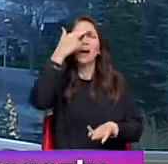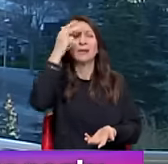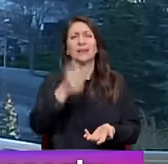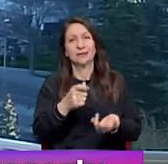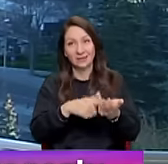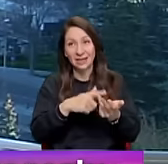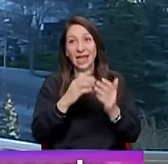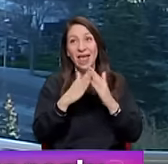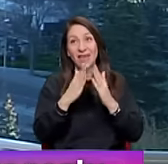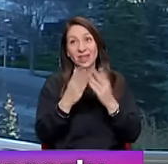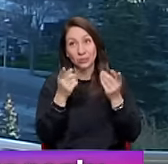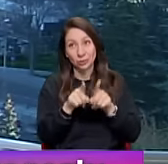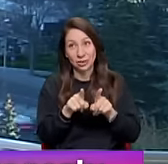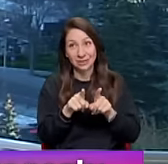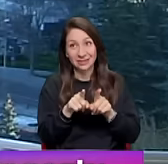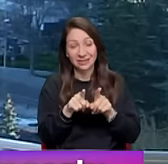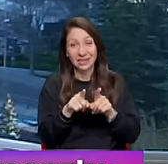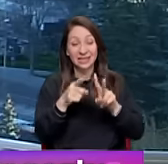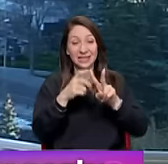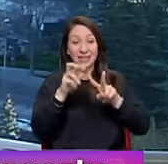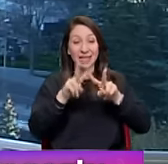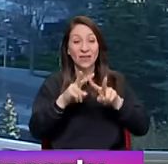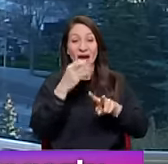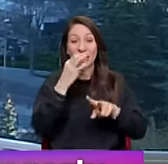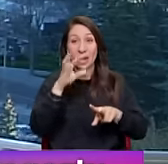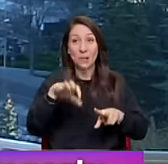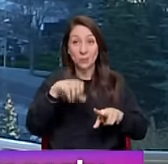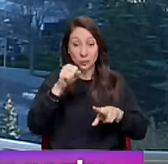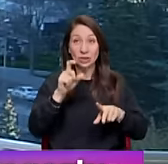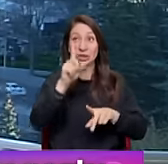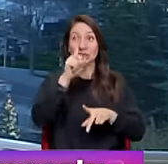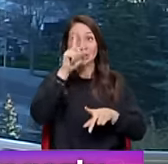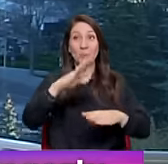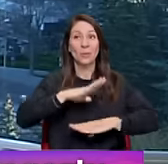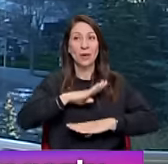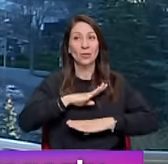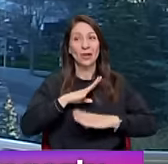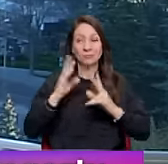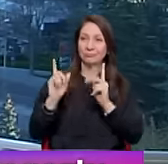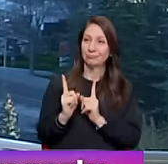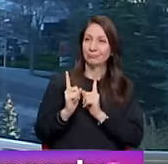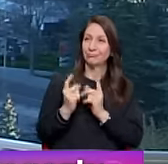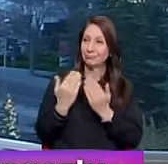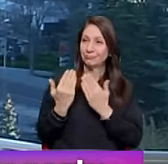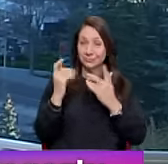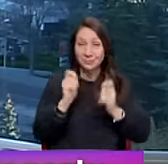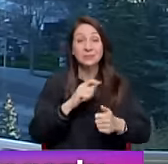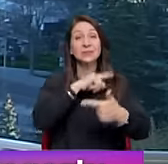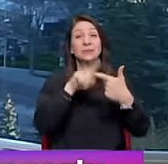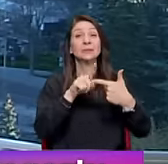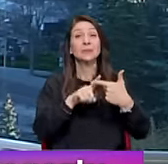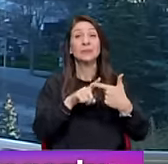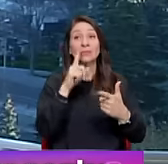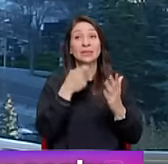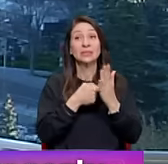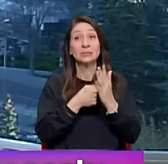buluşuyoruz. Evde buluşacağız. Now Ankara bürosunun çatısında, terastan bu yayınımızı gerçekleştiriyoruz. Sonra bir